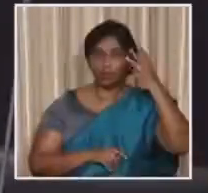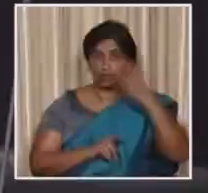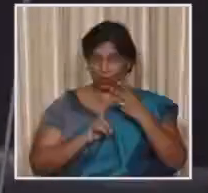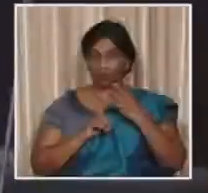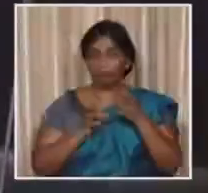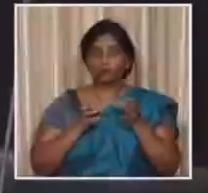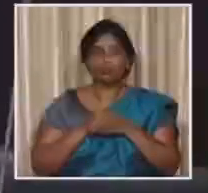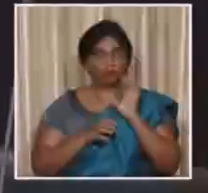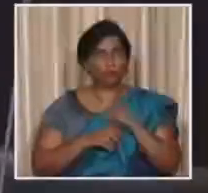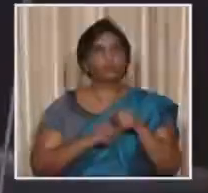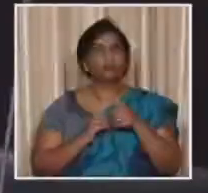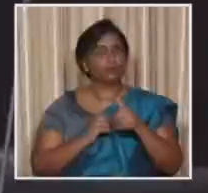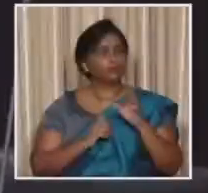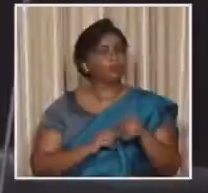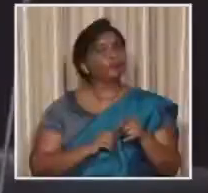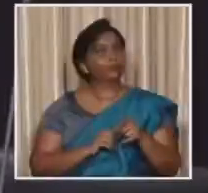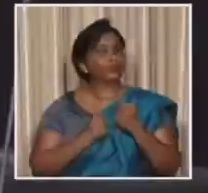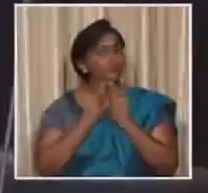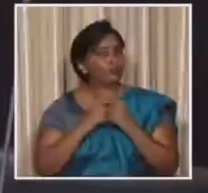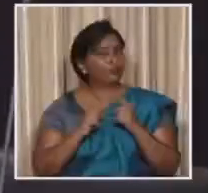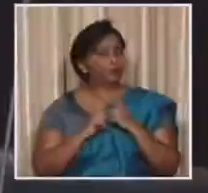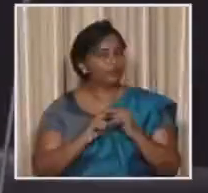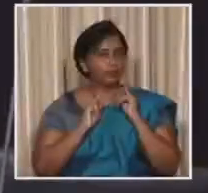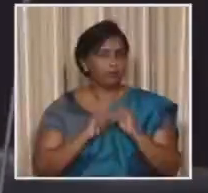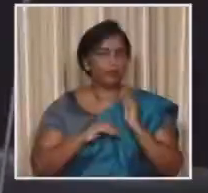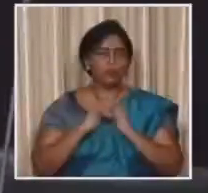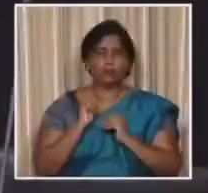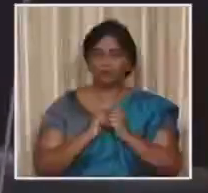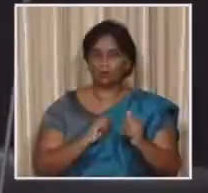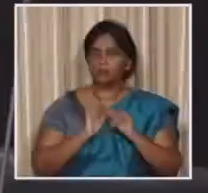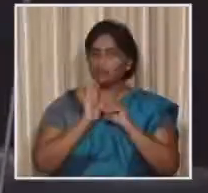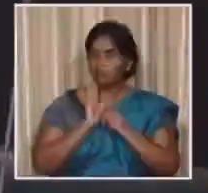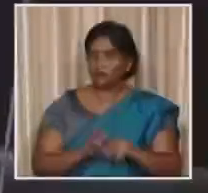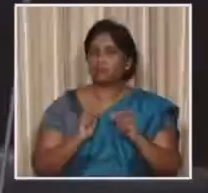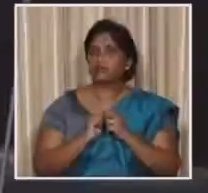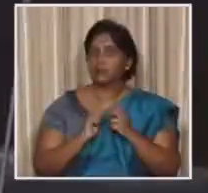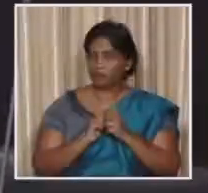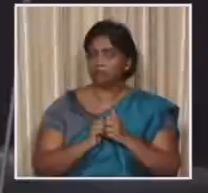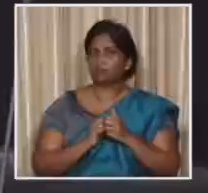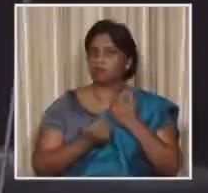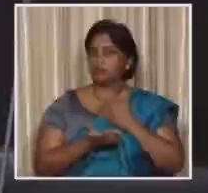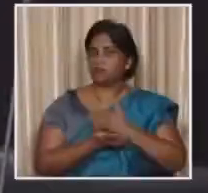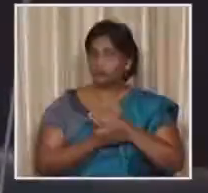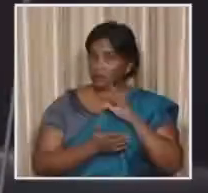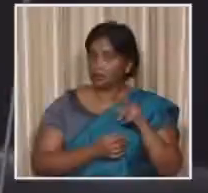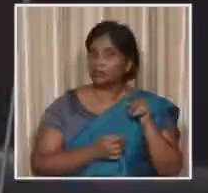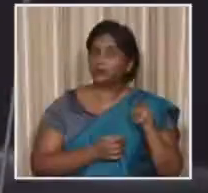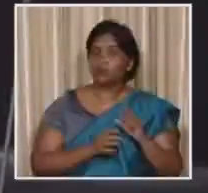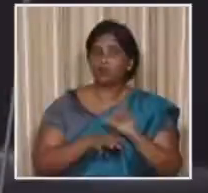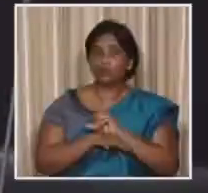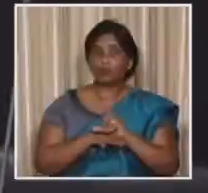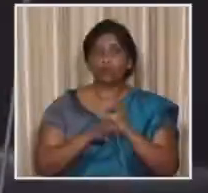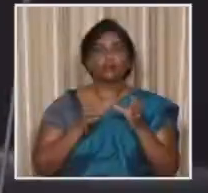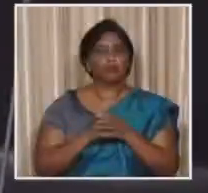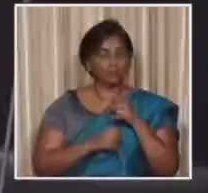parshayanta athi wenna vivida akatiyutu kangwalata asadharana kangwalata avihiratawaladi Komision